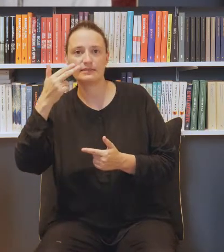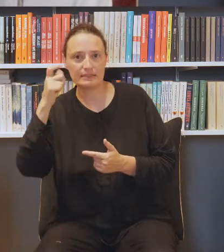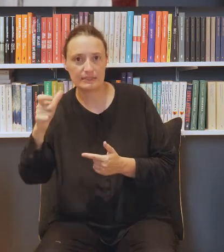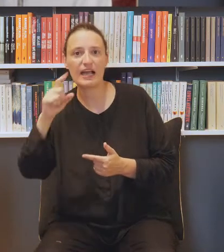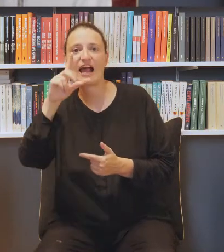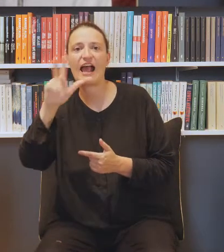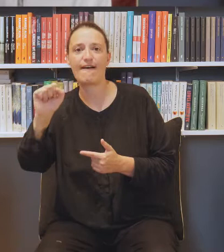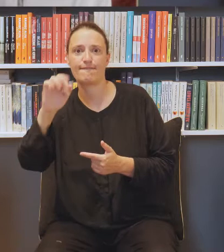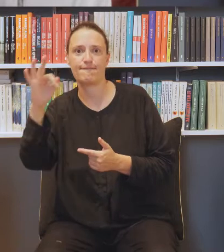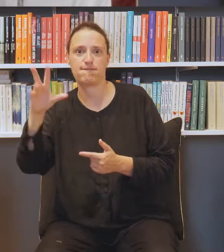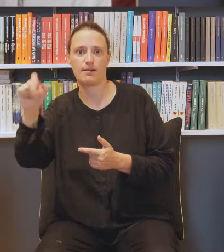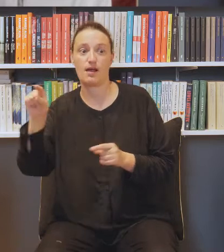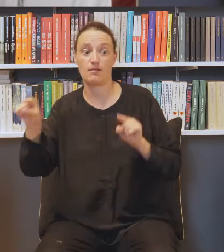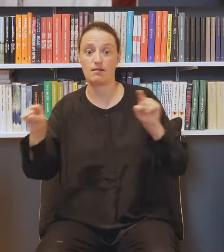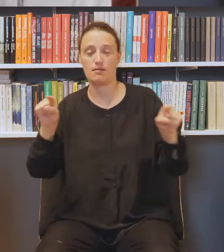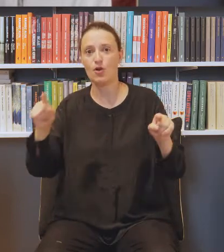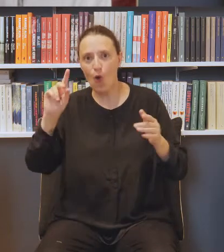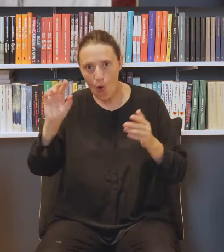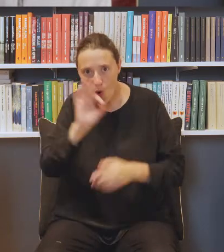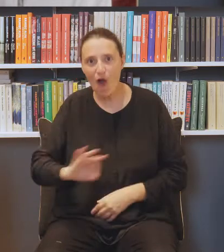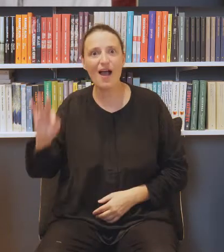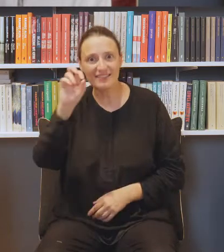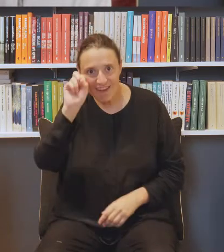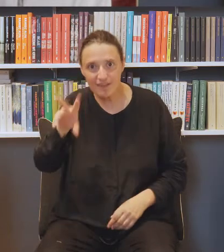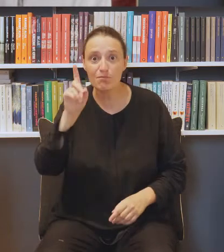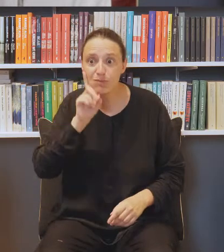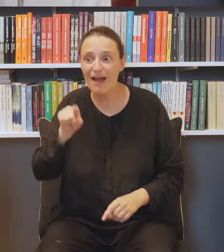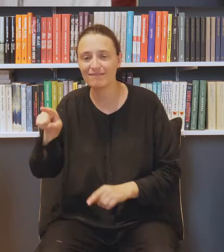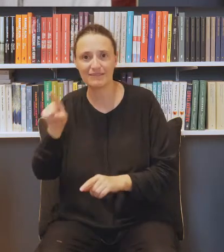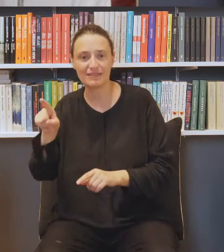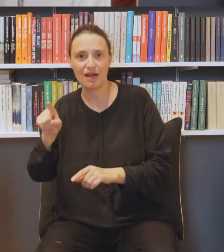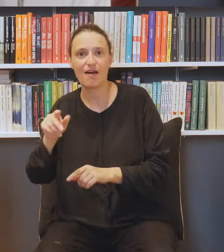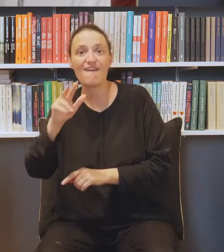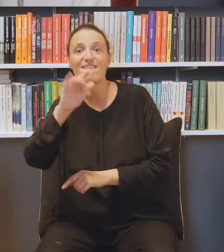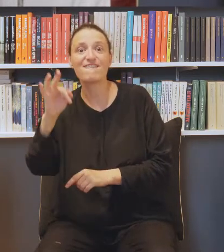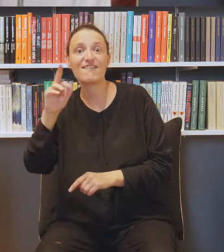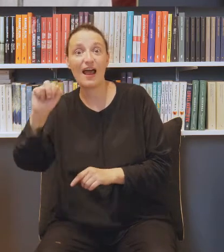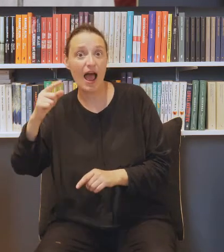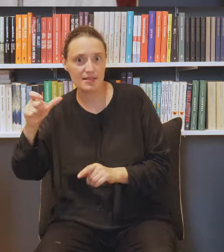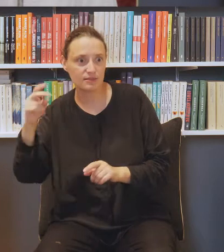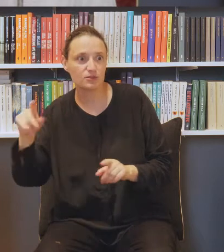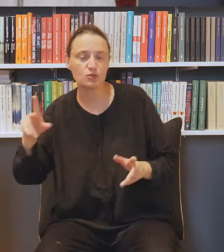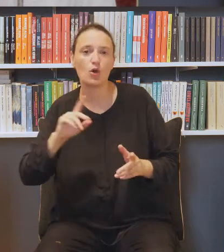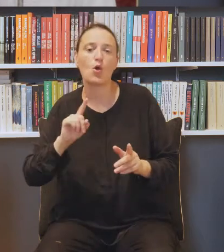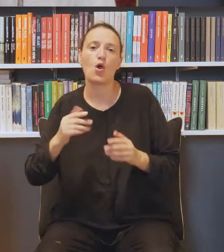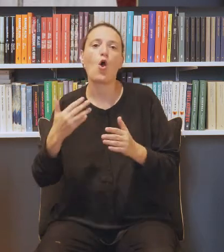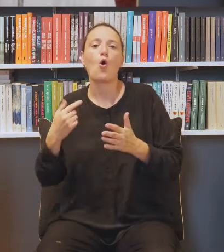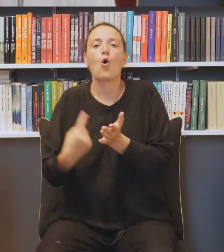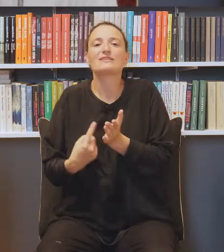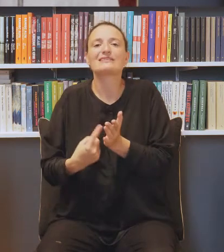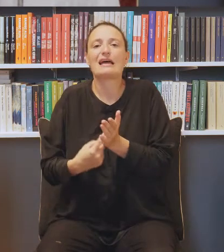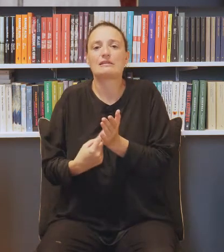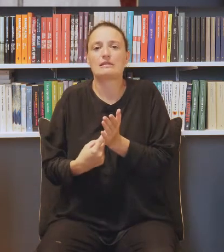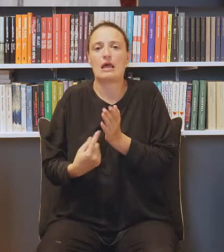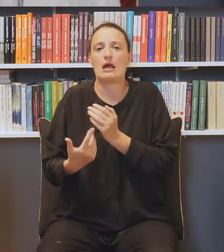ostatnia narzeczona Kafki, Dora Diament właśnie, pochodziła z Fabianic i uciekła dla niego z Fabianic i zamieszkali w sanatorium, potem